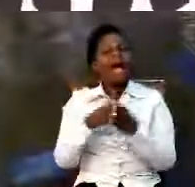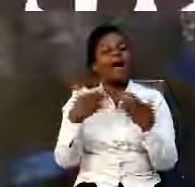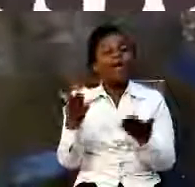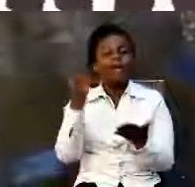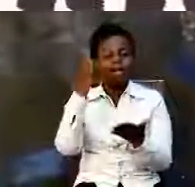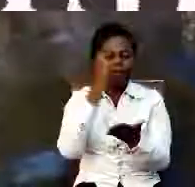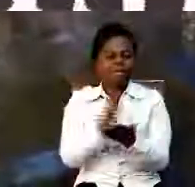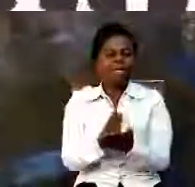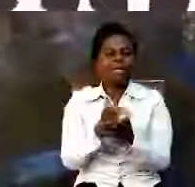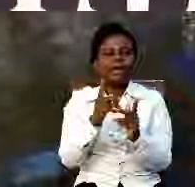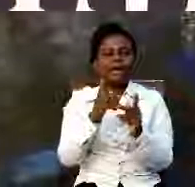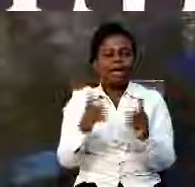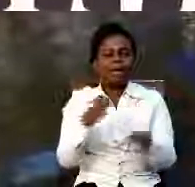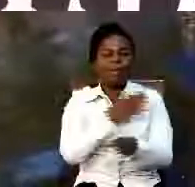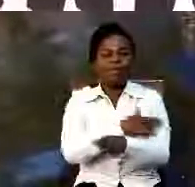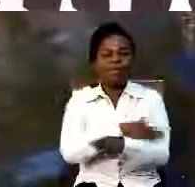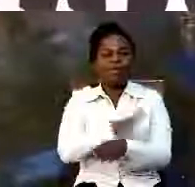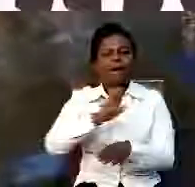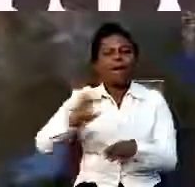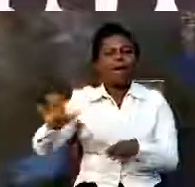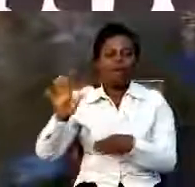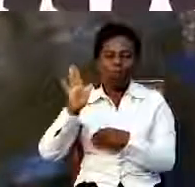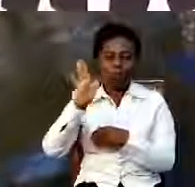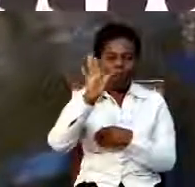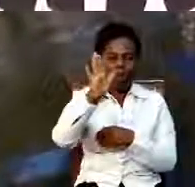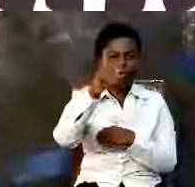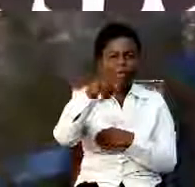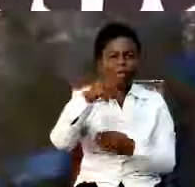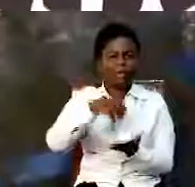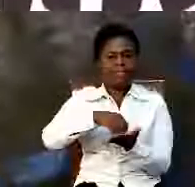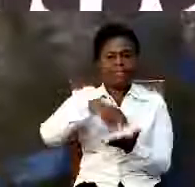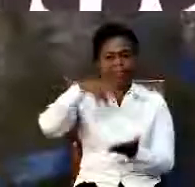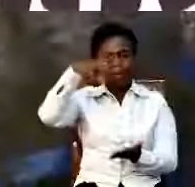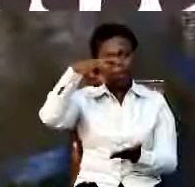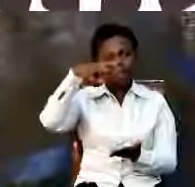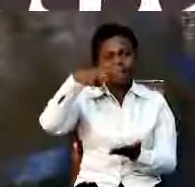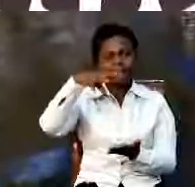uhakika kama huduma yao kwako ina thamani.